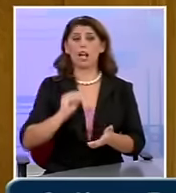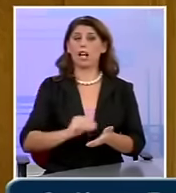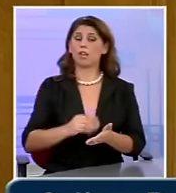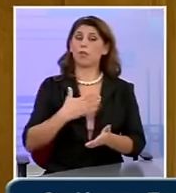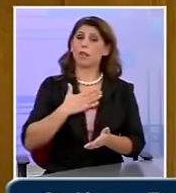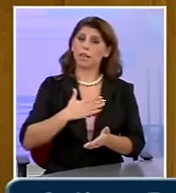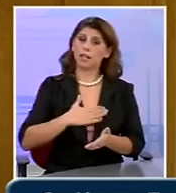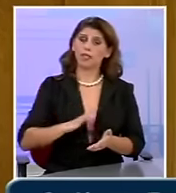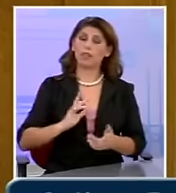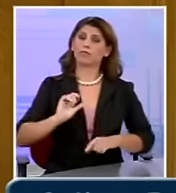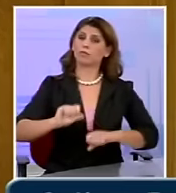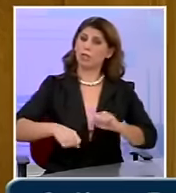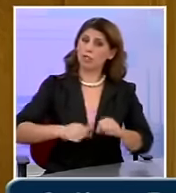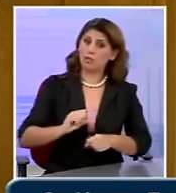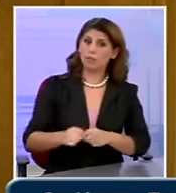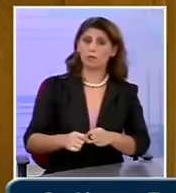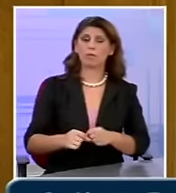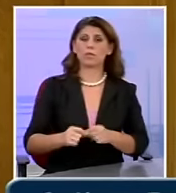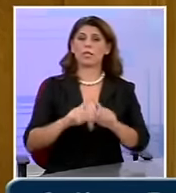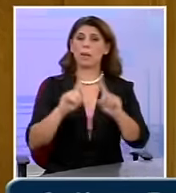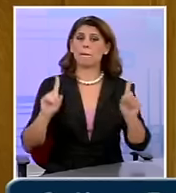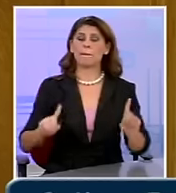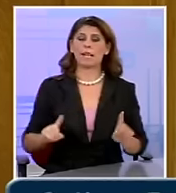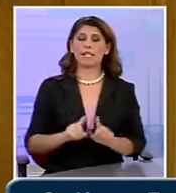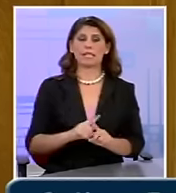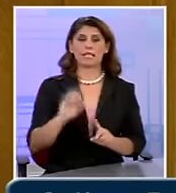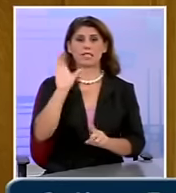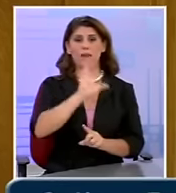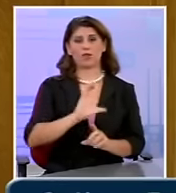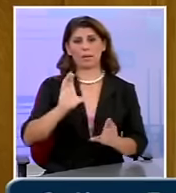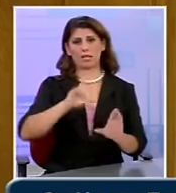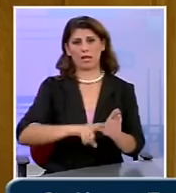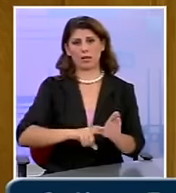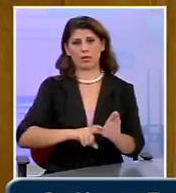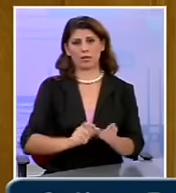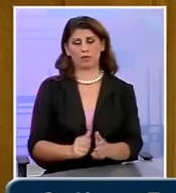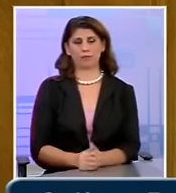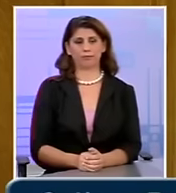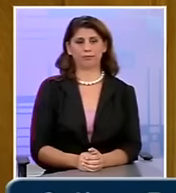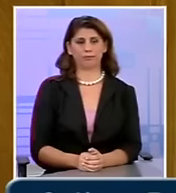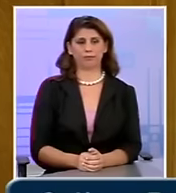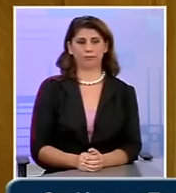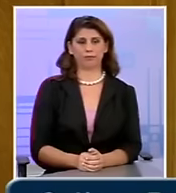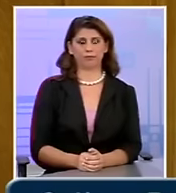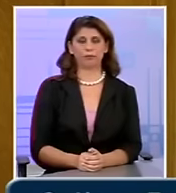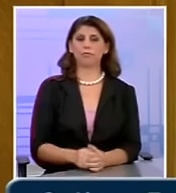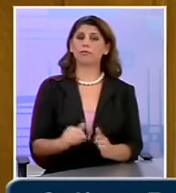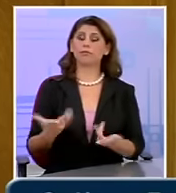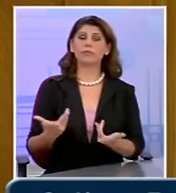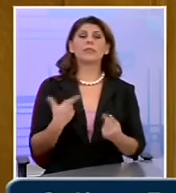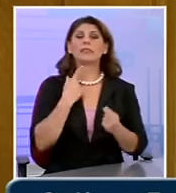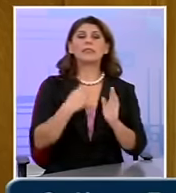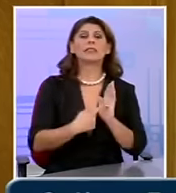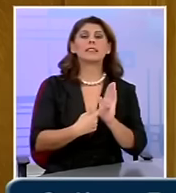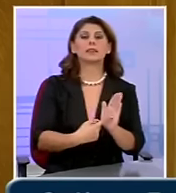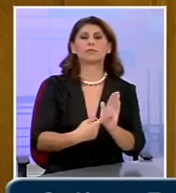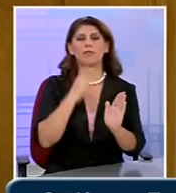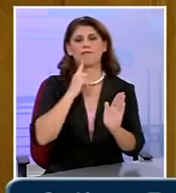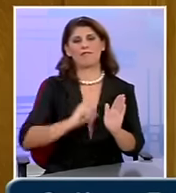να δραστηριοποιηθούμε στα πλαίσια της Ευρωπαϊκής Ένωσης, γιατί πρεσβεύουμε τις ίδιες